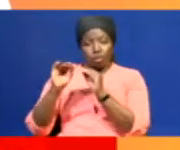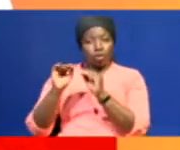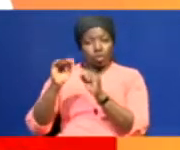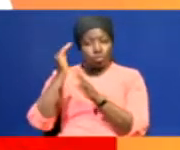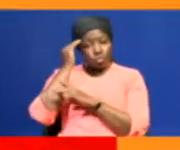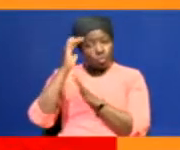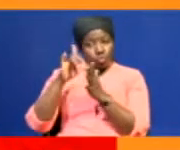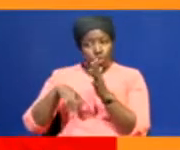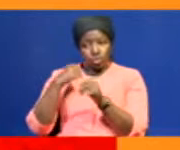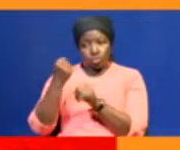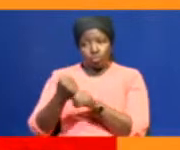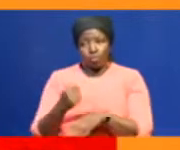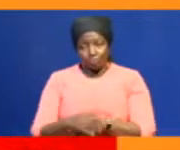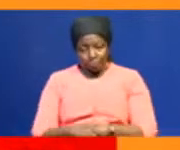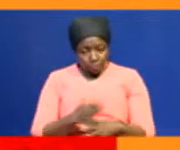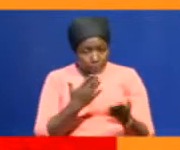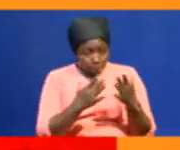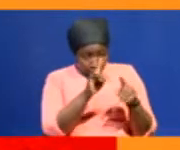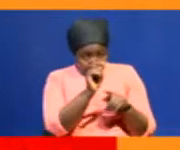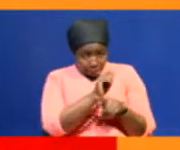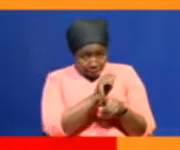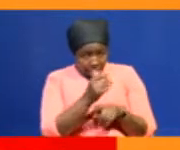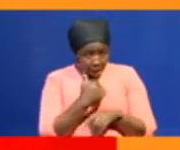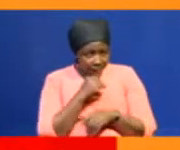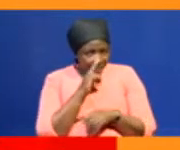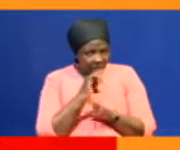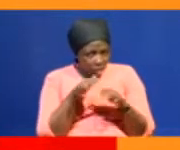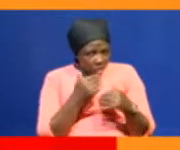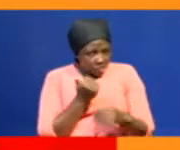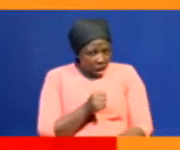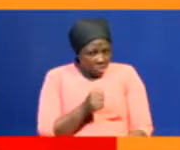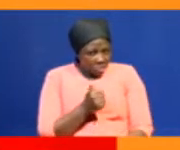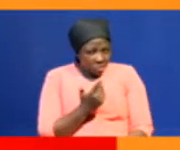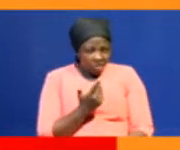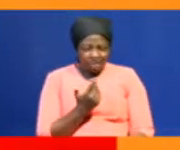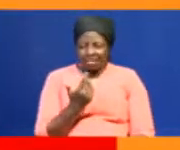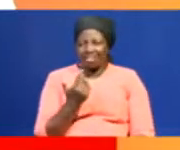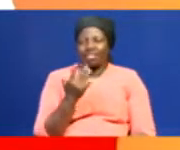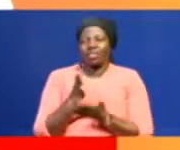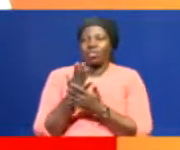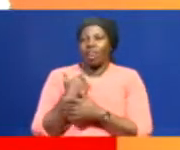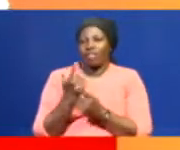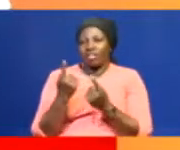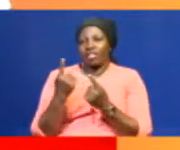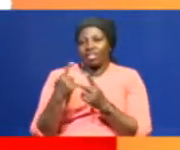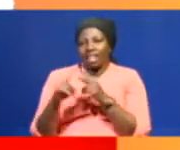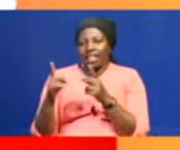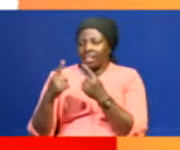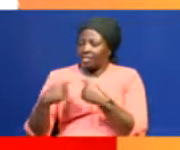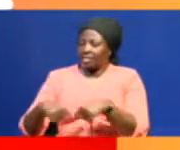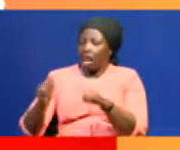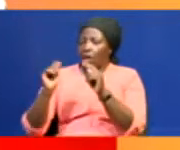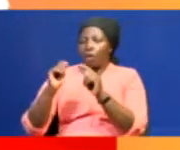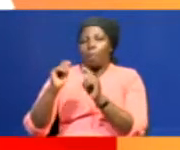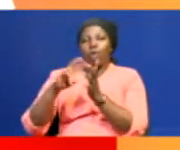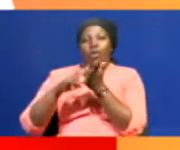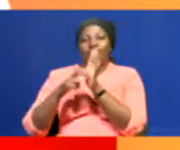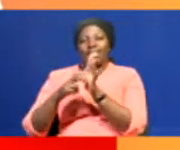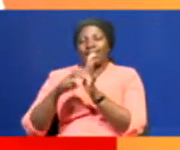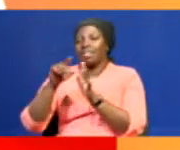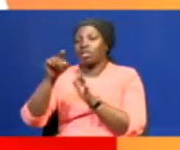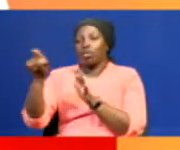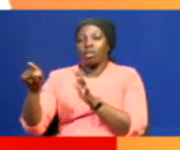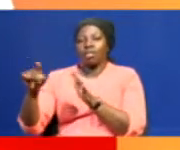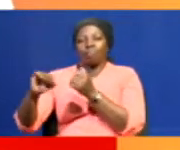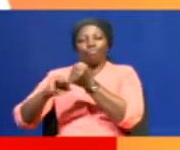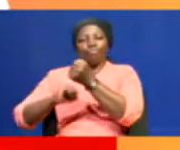Ndio. Pengine mafunzo haya yameanza ama bado? Tumeanza pilot projects wale wadhamini ambao wanaleta pikipiki zao tofauti